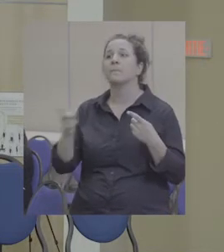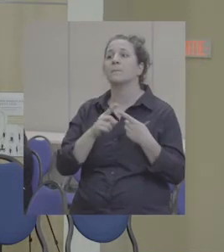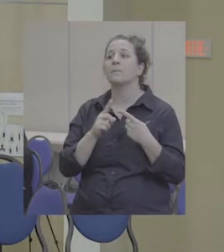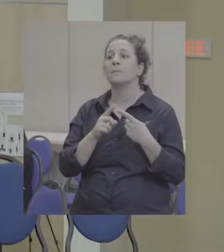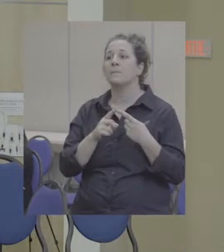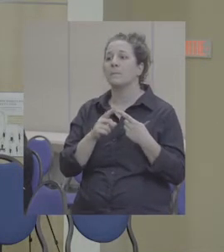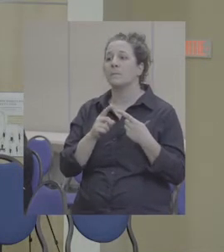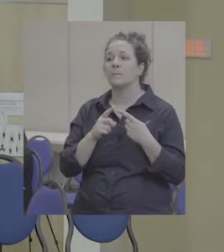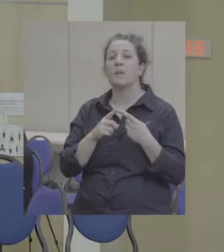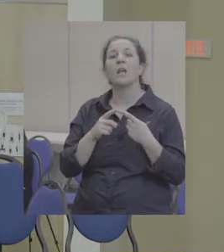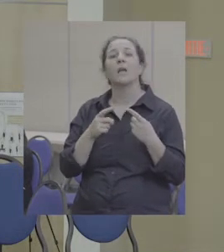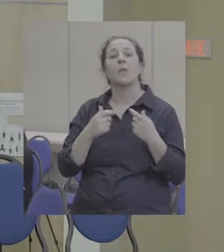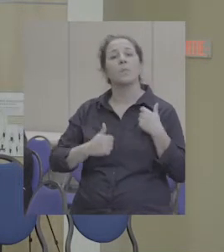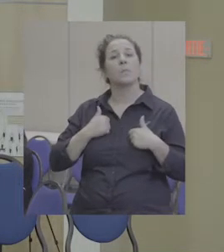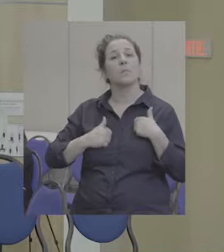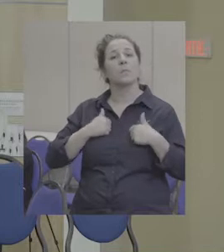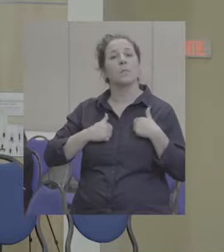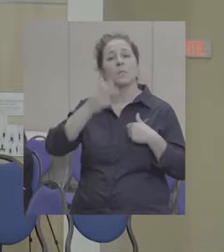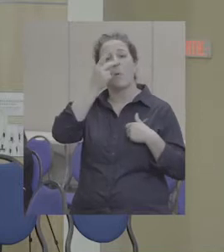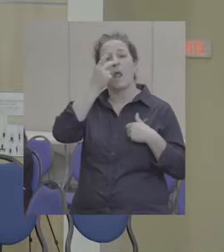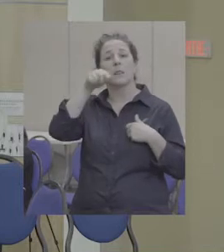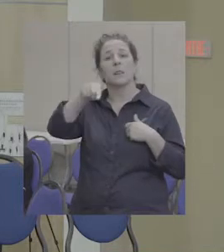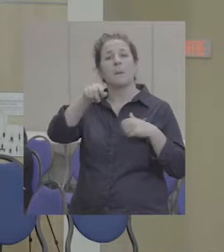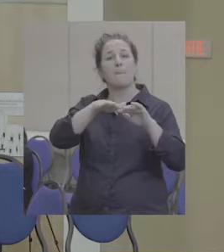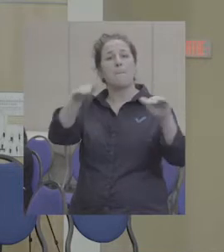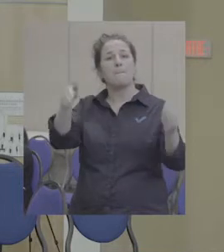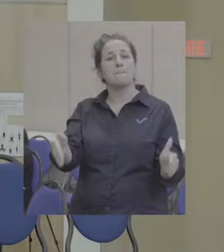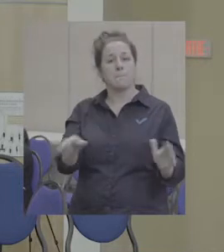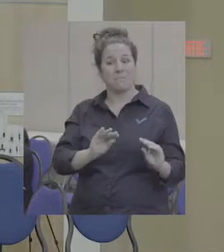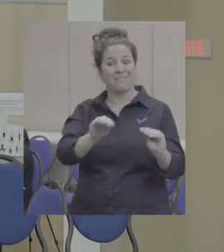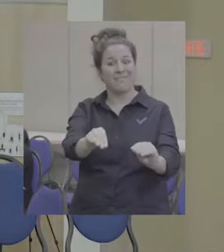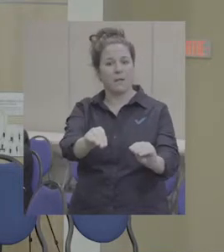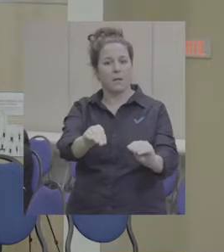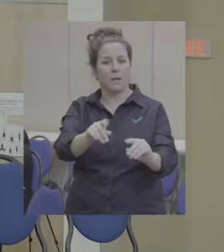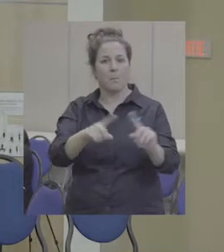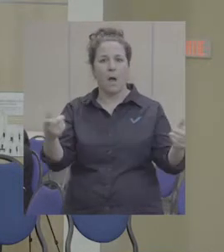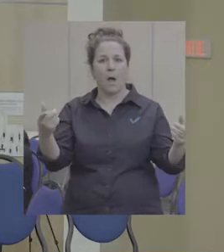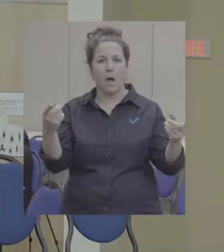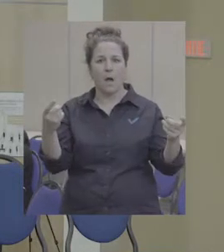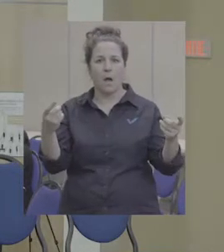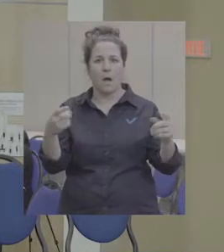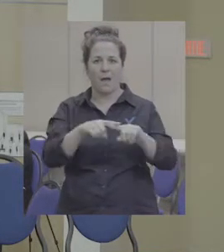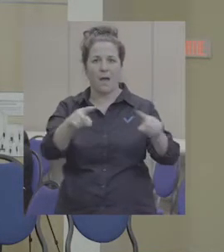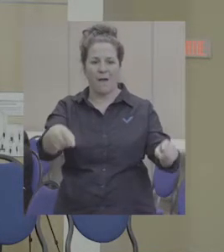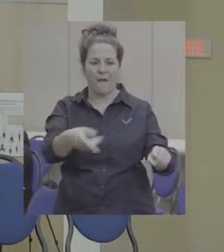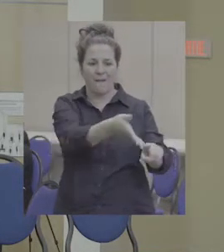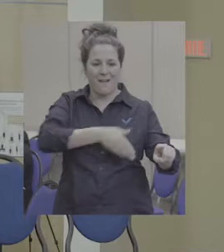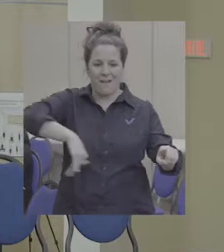Le meuble de la chambre de bain est installé, mais il n'y a aucun dégagement pour les